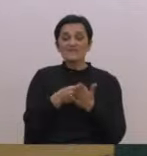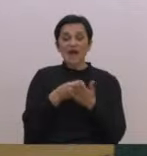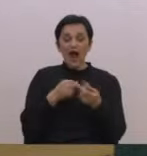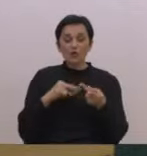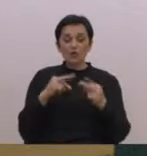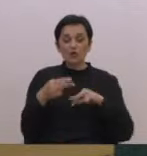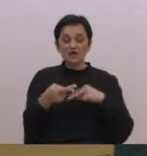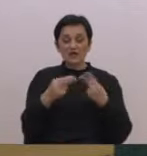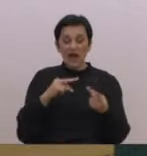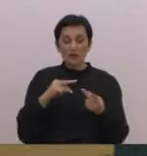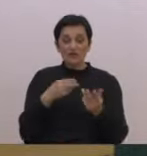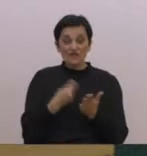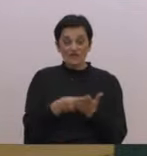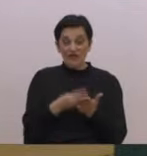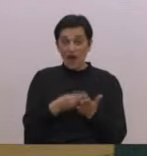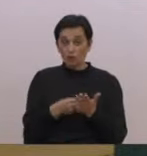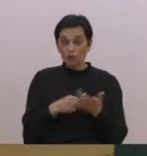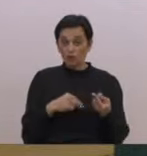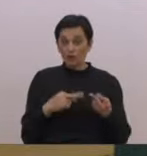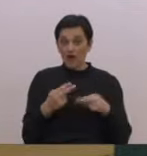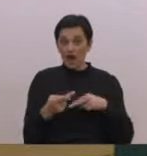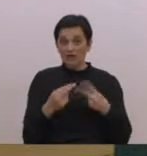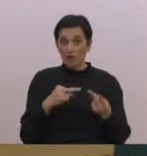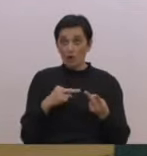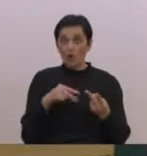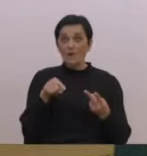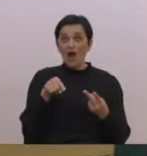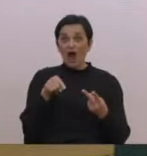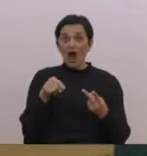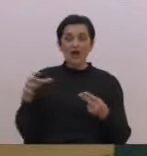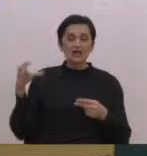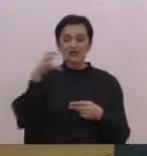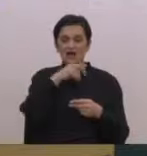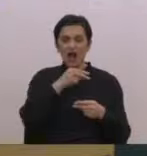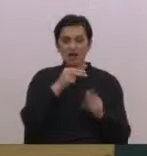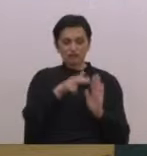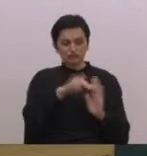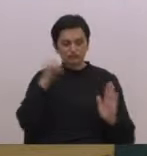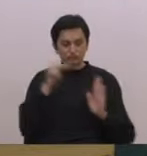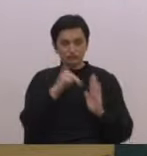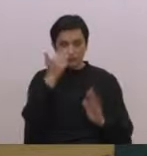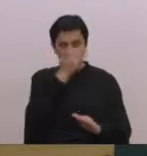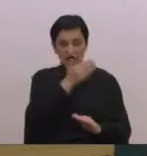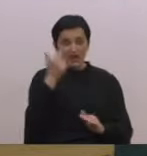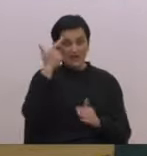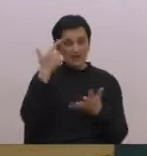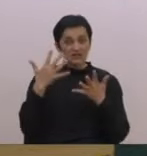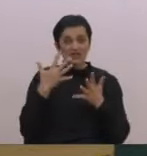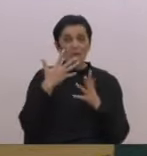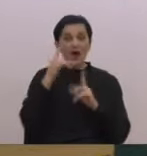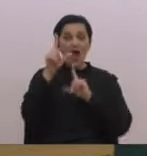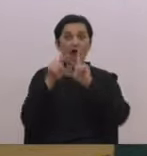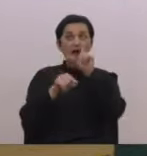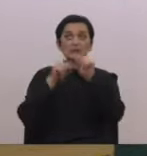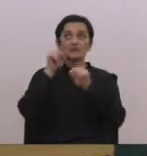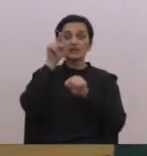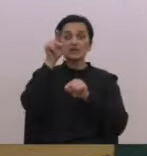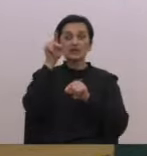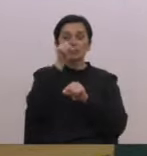გადახურდავებაში, ვალუტის. Ჯერ აქ ხომ გაძარცვეს და გაყლიფეს ხალხი და მერე წარმოიდგინეთ ახლა ემიგრაციიდან